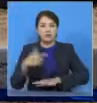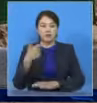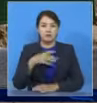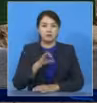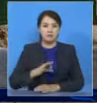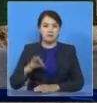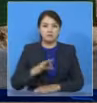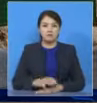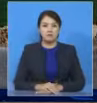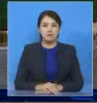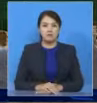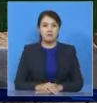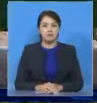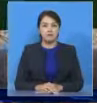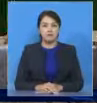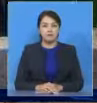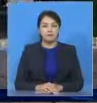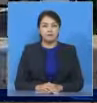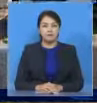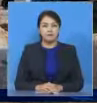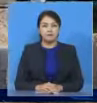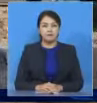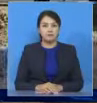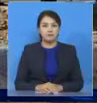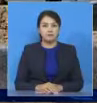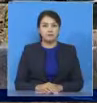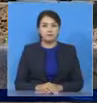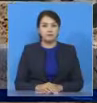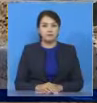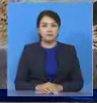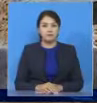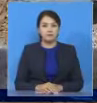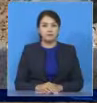области. Николай Сырбов, Аманжолайт Магомбетов, Самат Каликенов, телеканал Актобе.